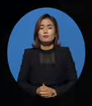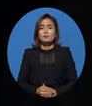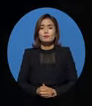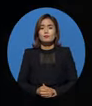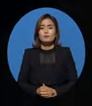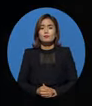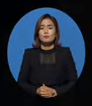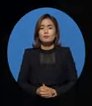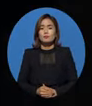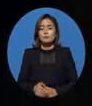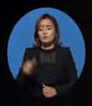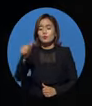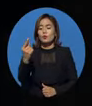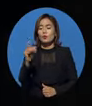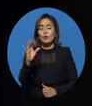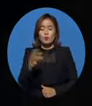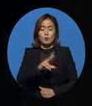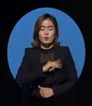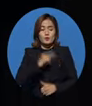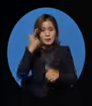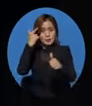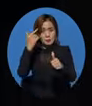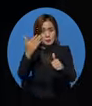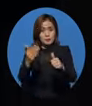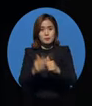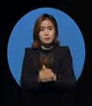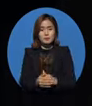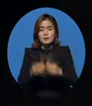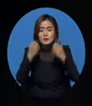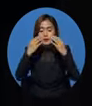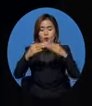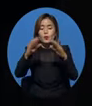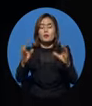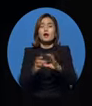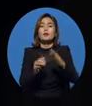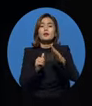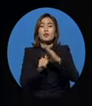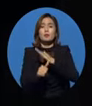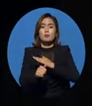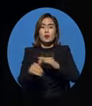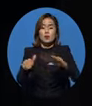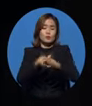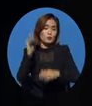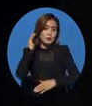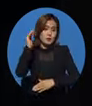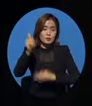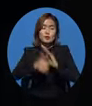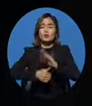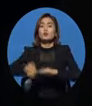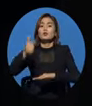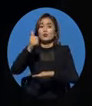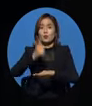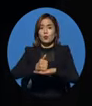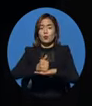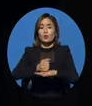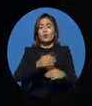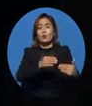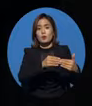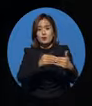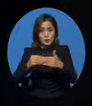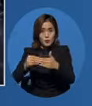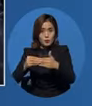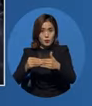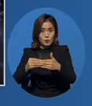홍영표 밖에 묻겠습니다 예 아 지금 제 새로운 당 대표는 문재인 정부 의 성공을 이끌어 내고 또